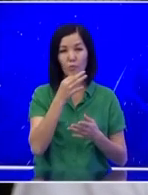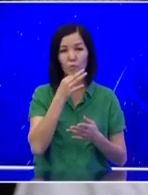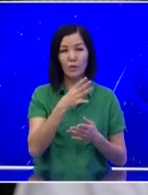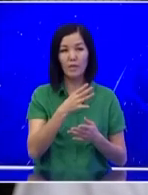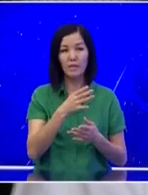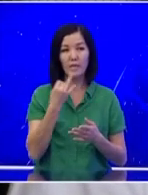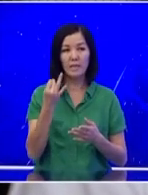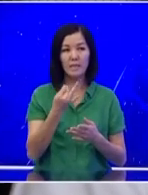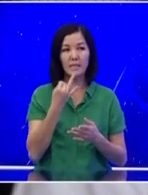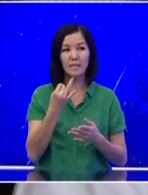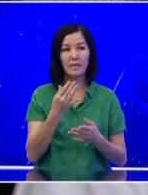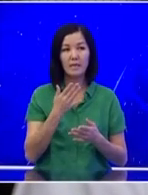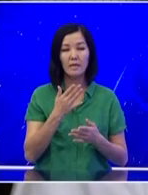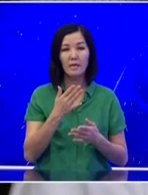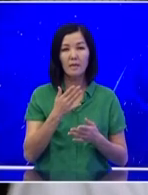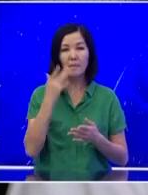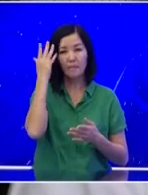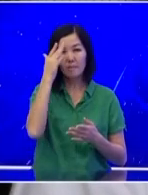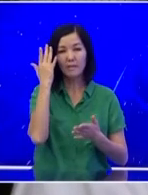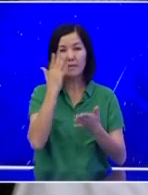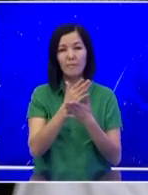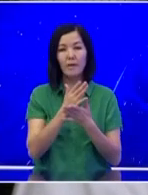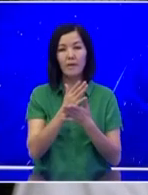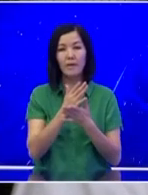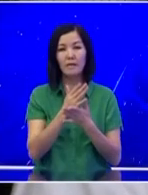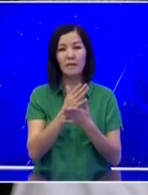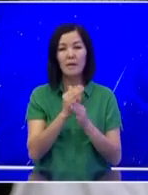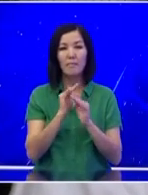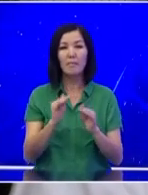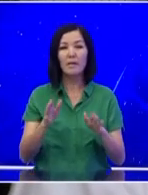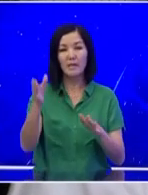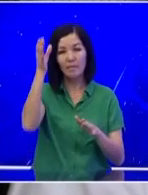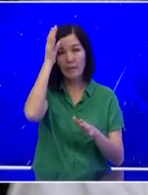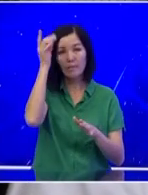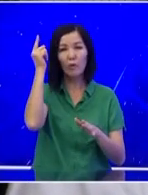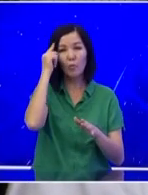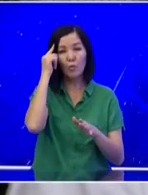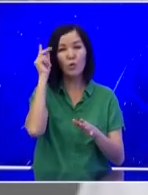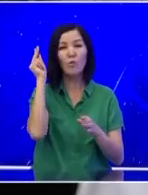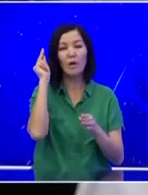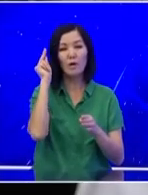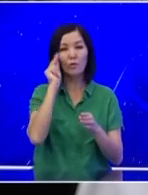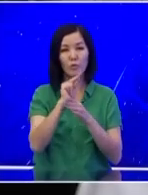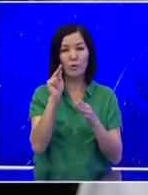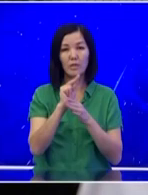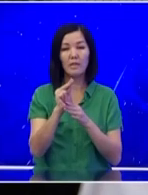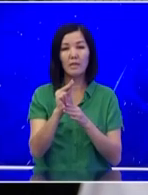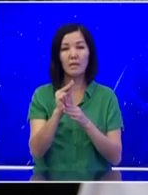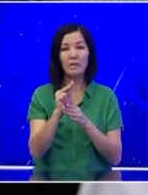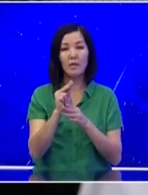өте қызықты, мағыналы болды. Бұл мультфильм балаларды білімге, тәрбиеге шақырады екен.